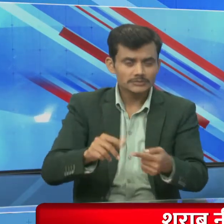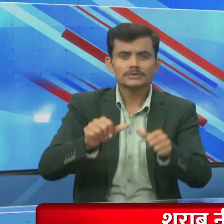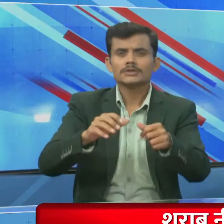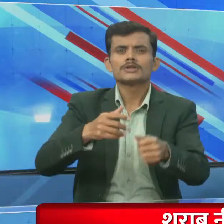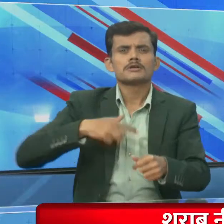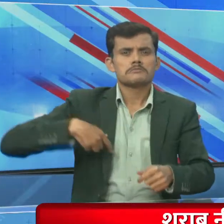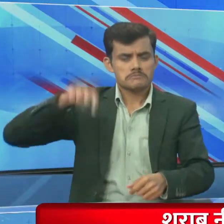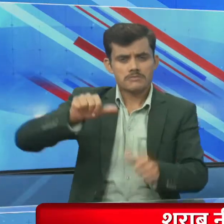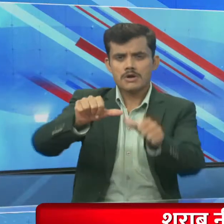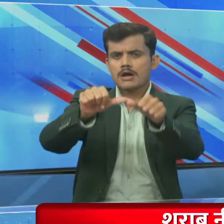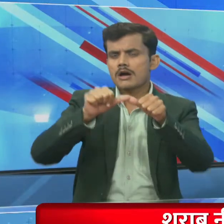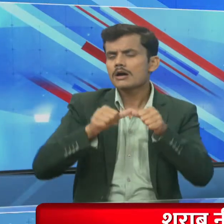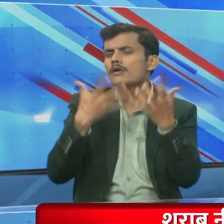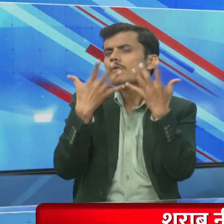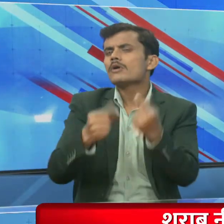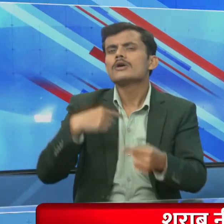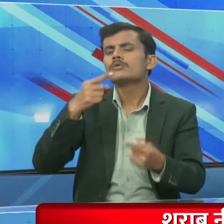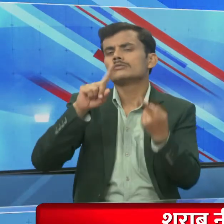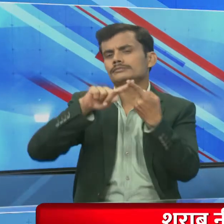जवाब।